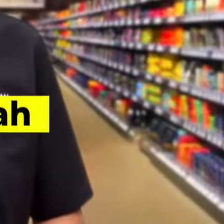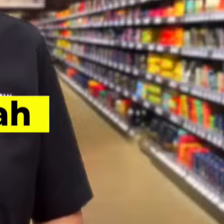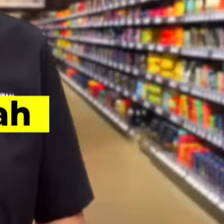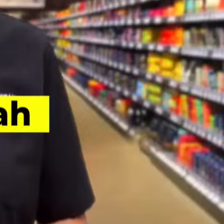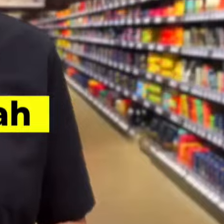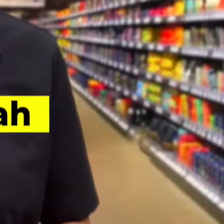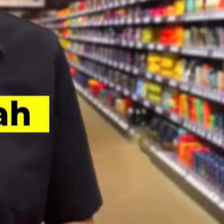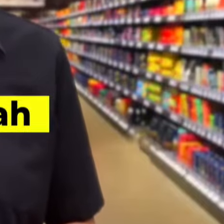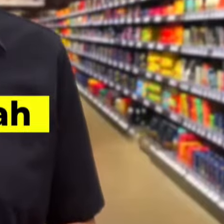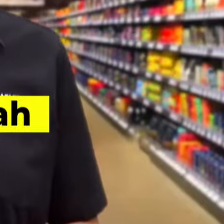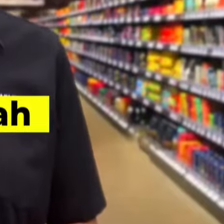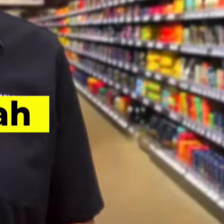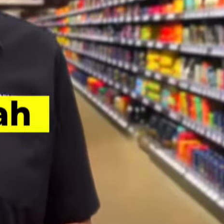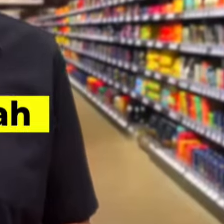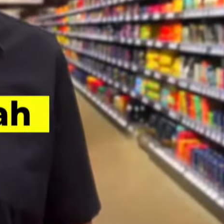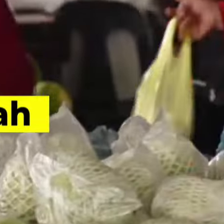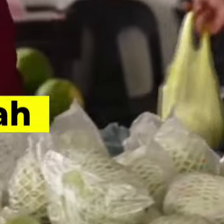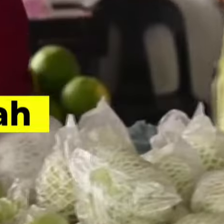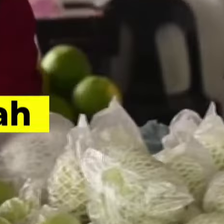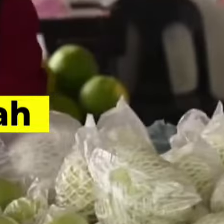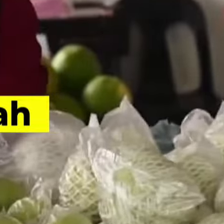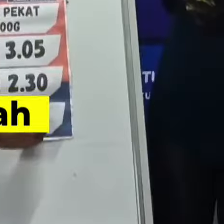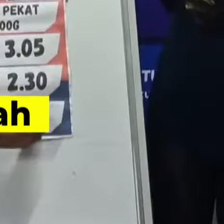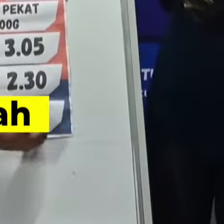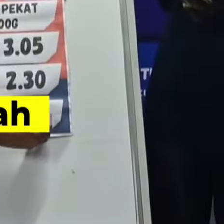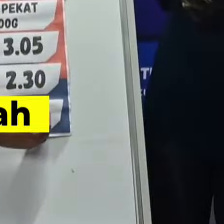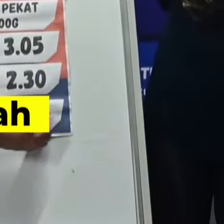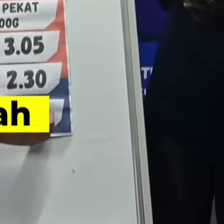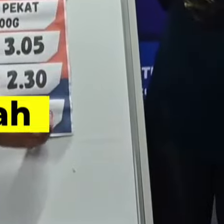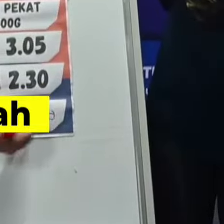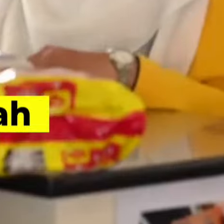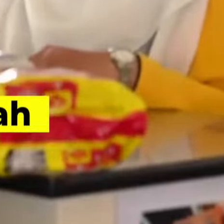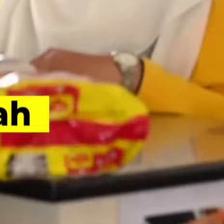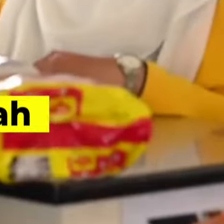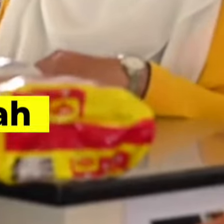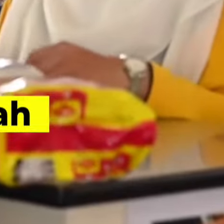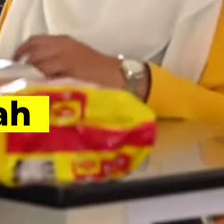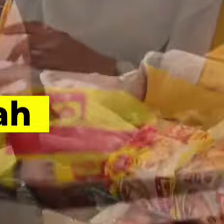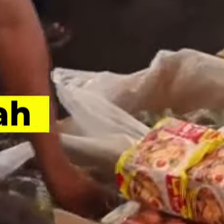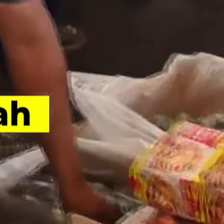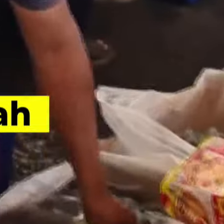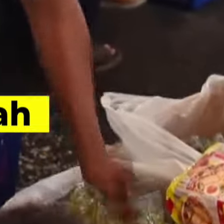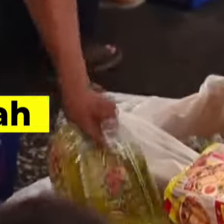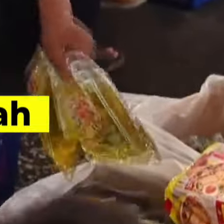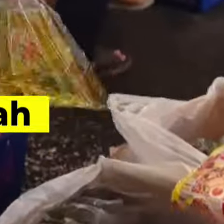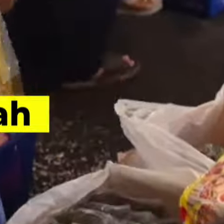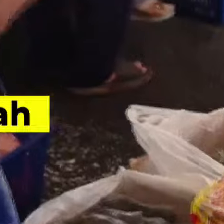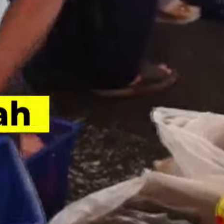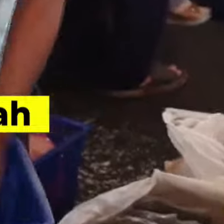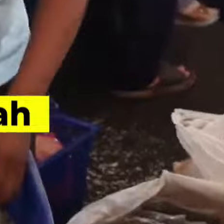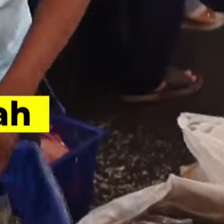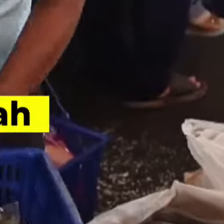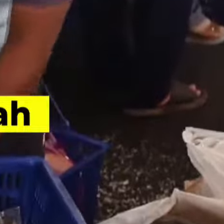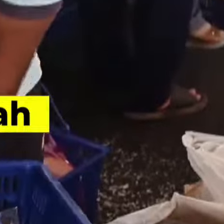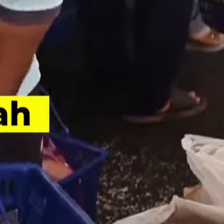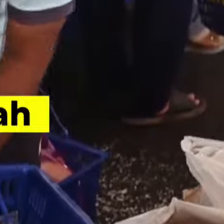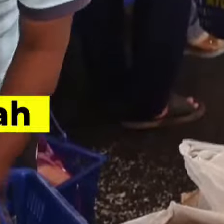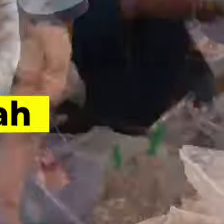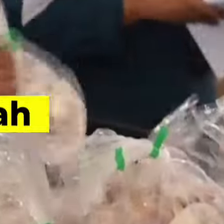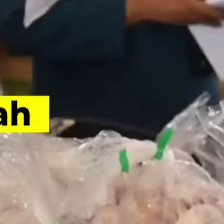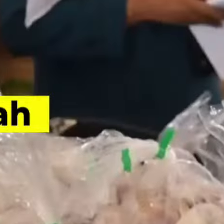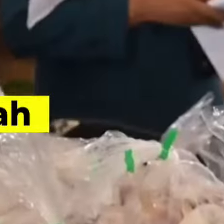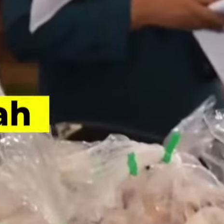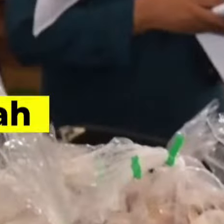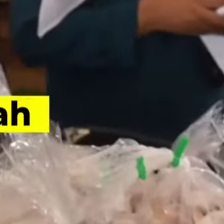mendapatkan maklumat, tarikh dan lokasi penganjuran program jualan ramah madani di sekitar anda, sila layari portal